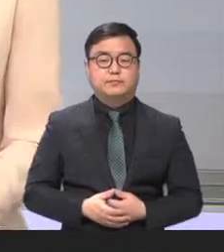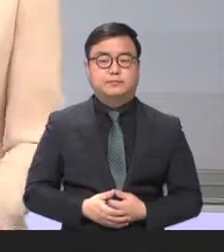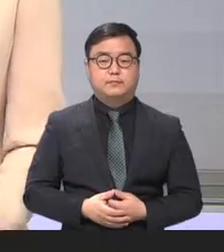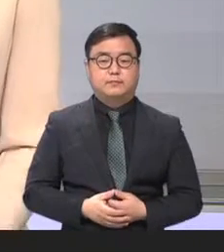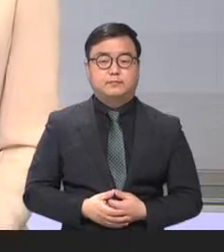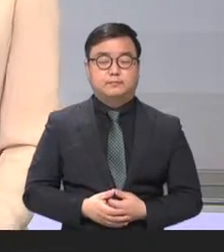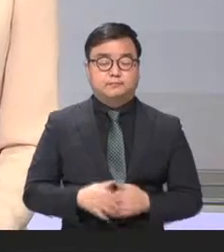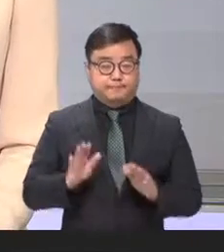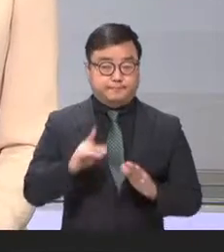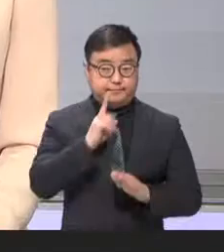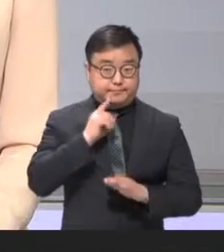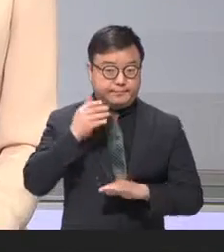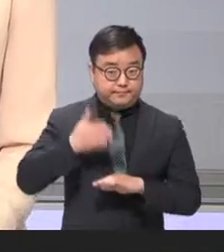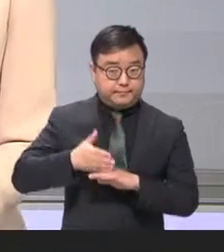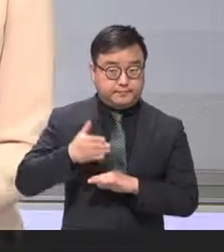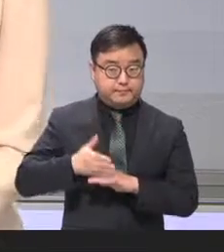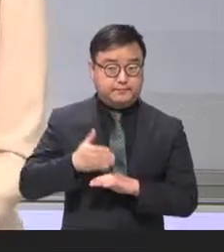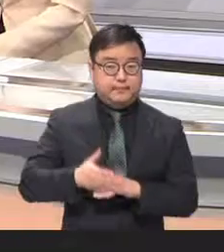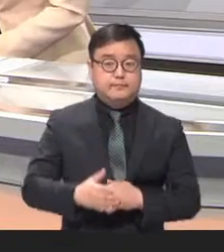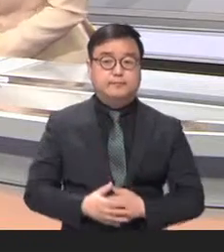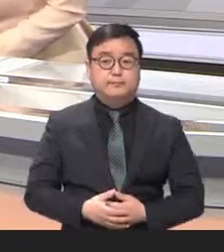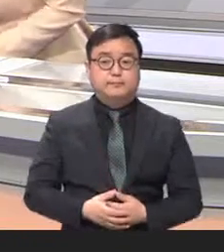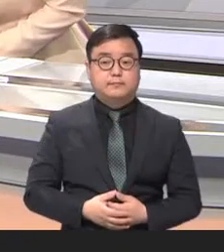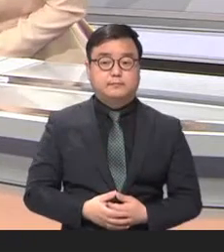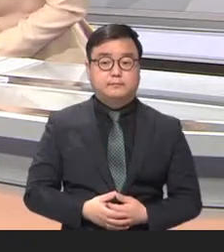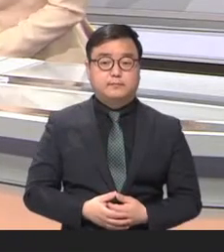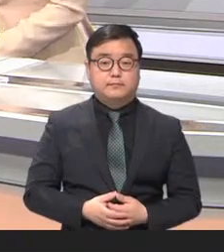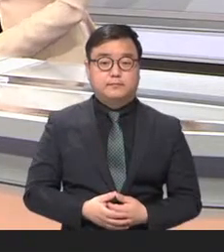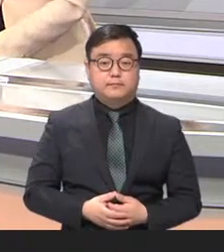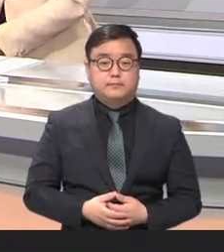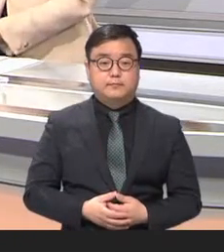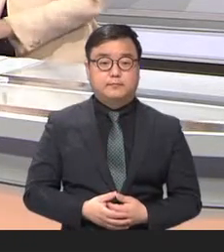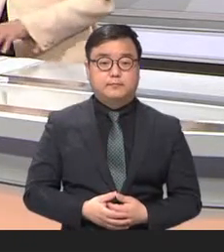알겠습니다. 오늘 말씀 잘 들었습니다. 고맙습니다. 예, 감사합니다.